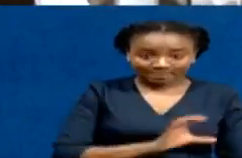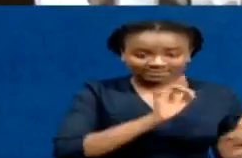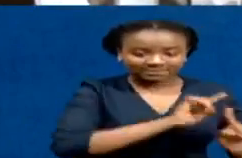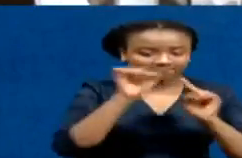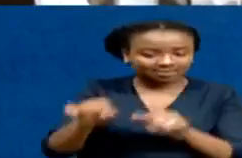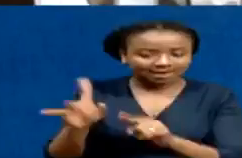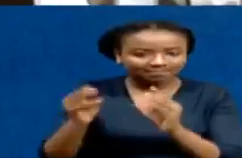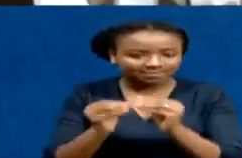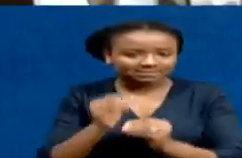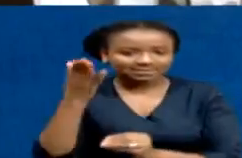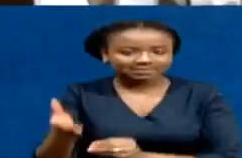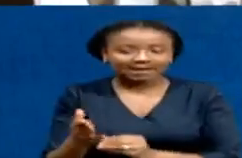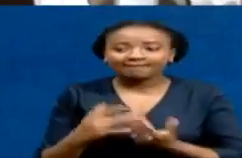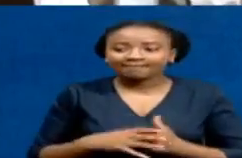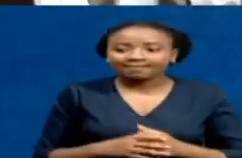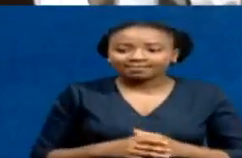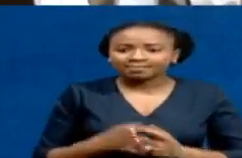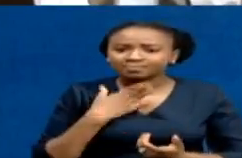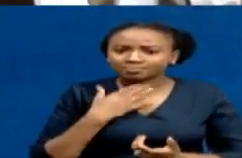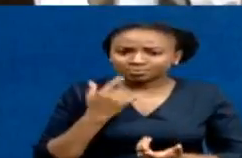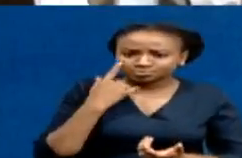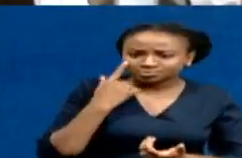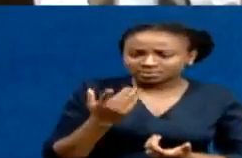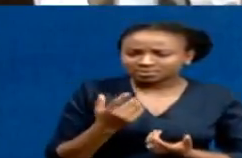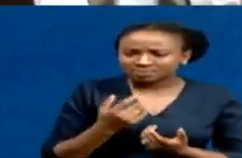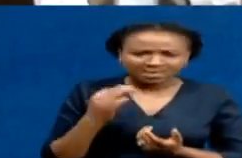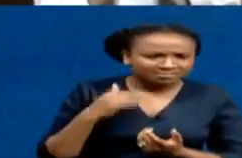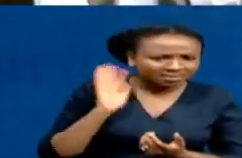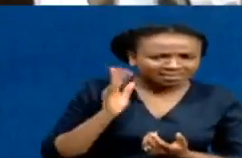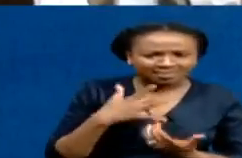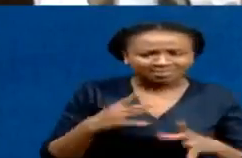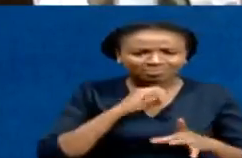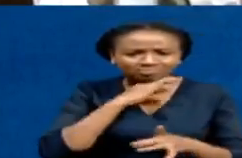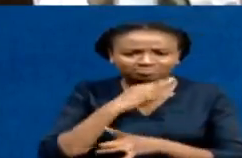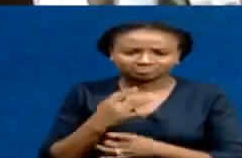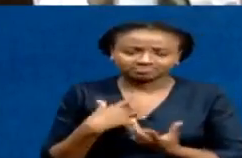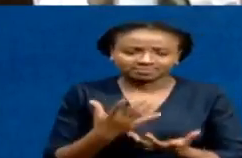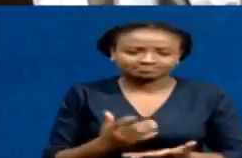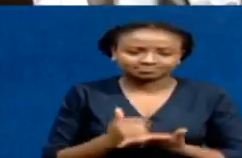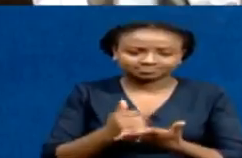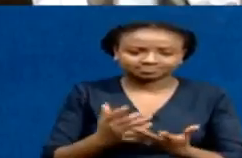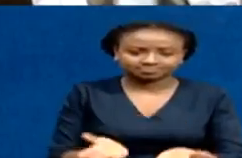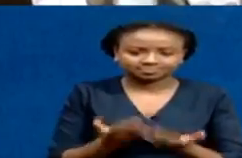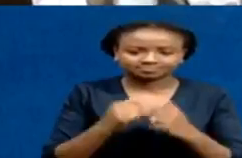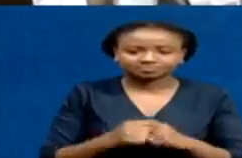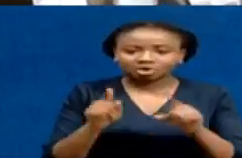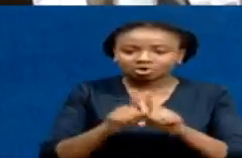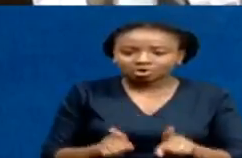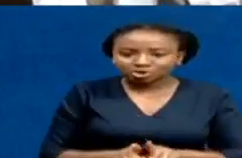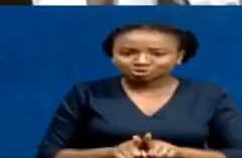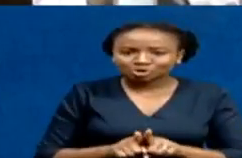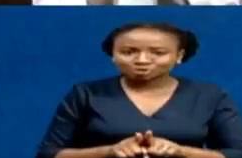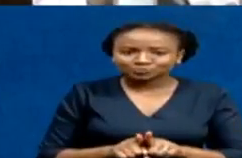na kuandaa kikao katika majengo ya bunge iliamuru hilo baada ya kusikia kilio cha wakazi. Comment of the people, how